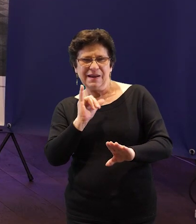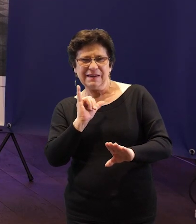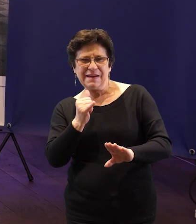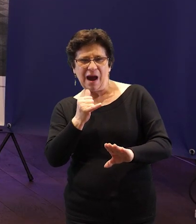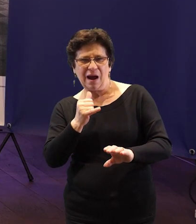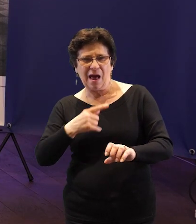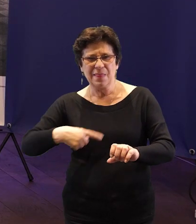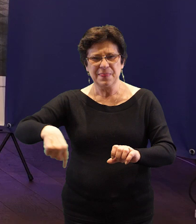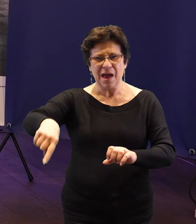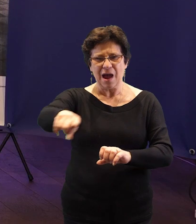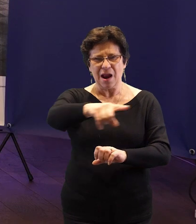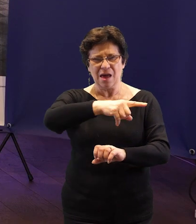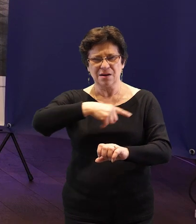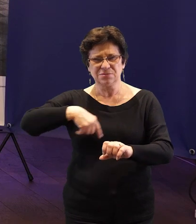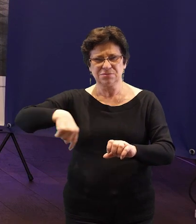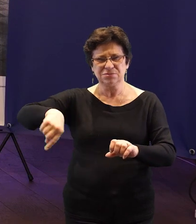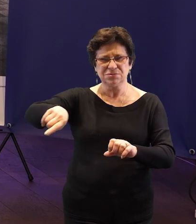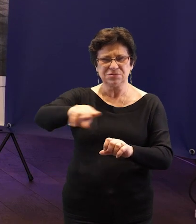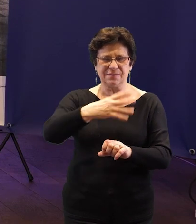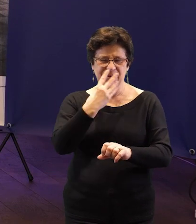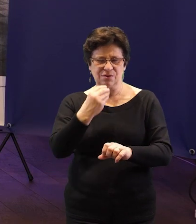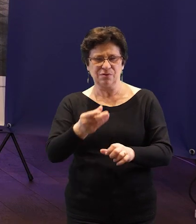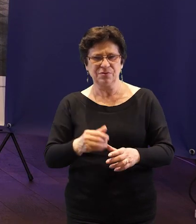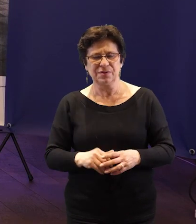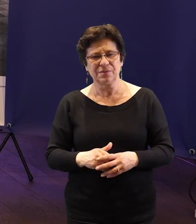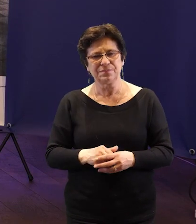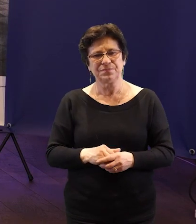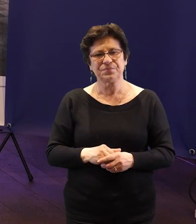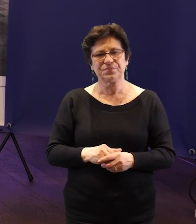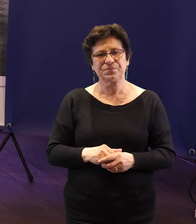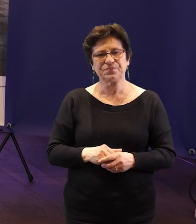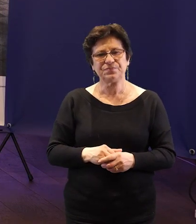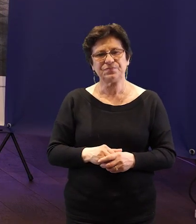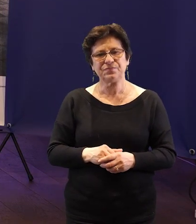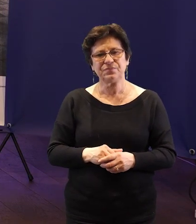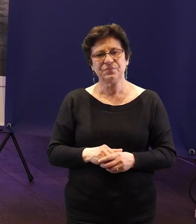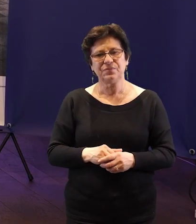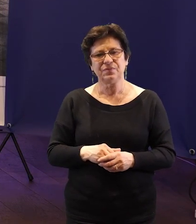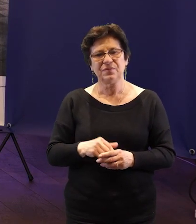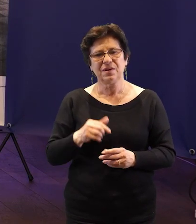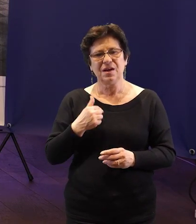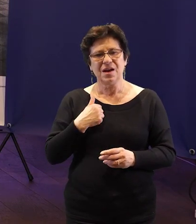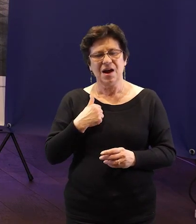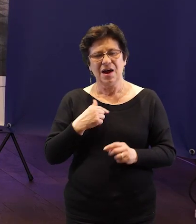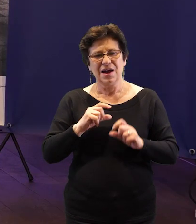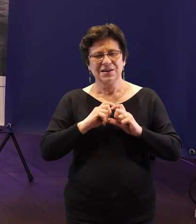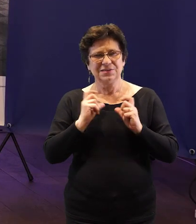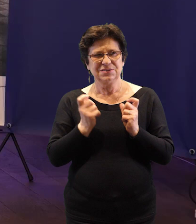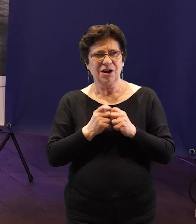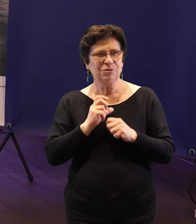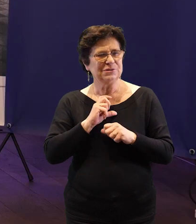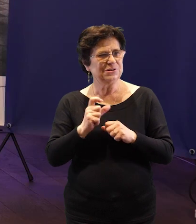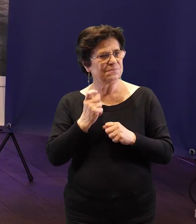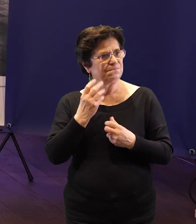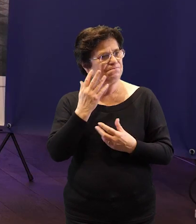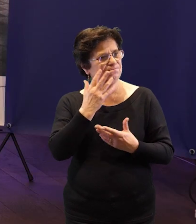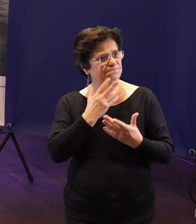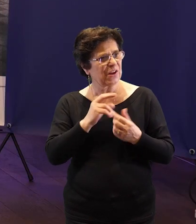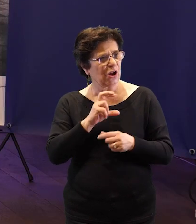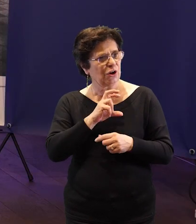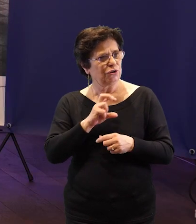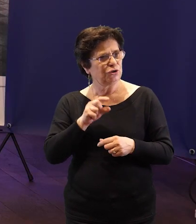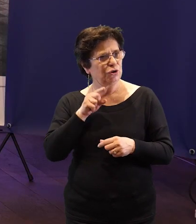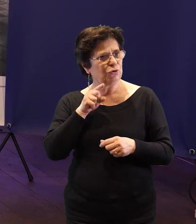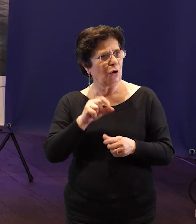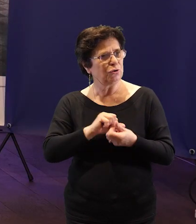takie coś widzi z przodu, to on dokładnie tak wygląda. Więc ja to pytanie miałem cały czas z tyłu głowy. Czy te dwie